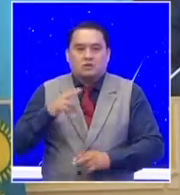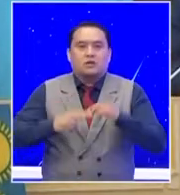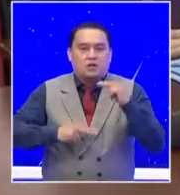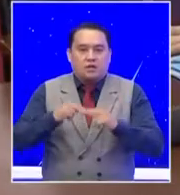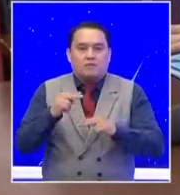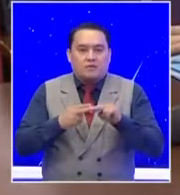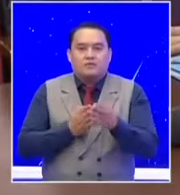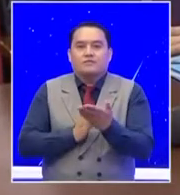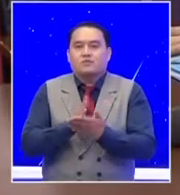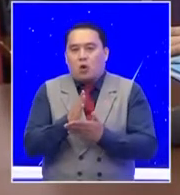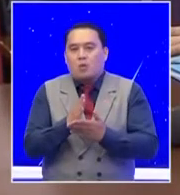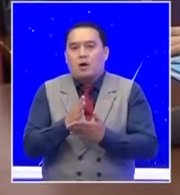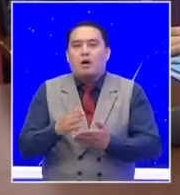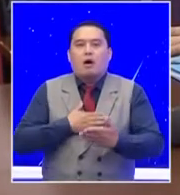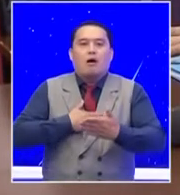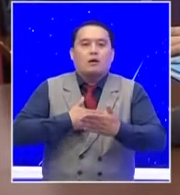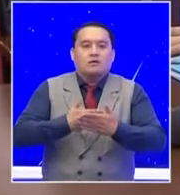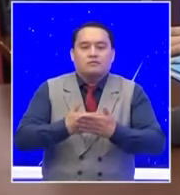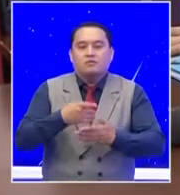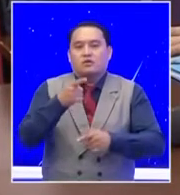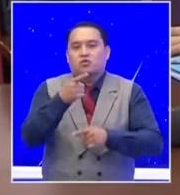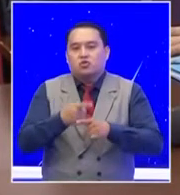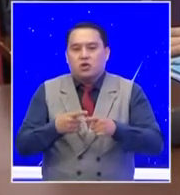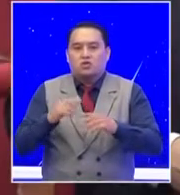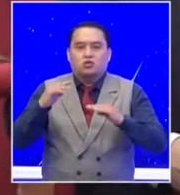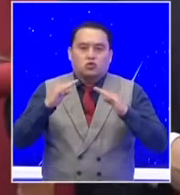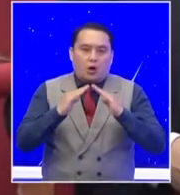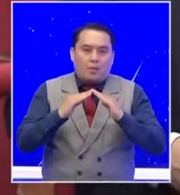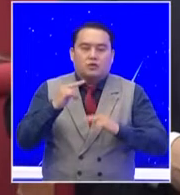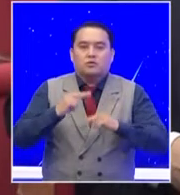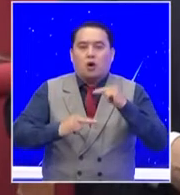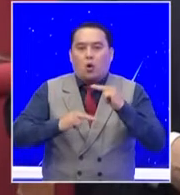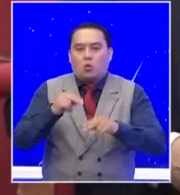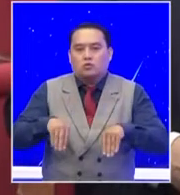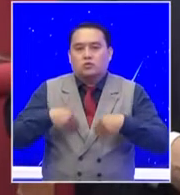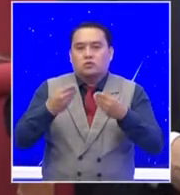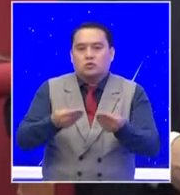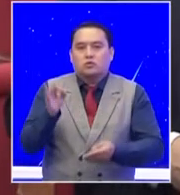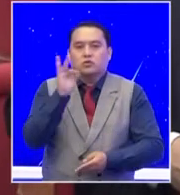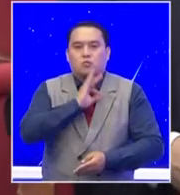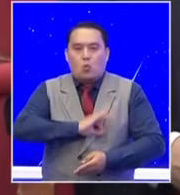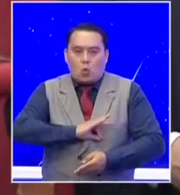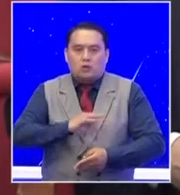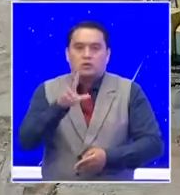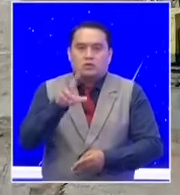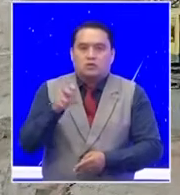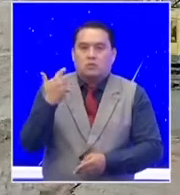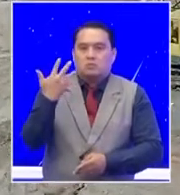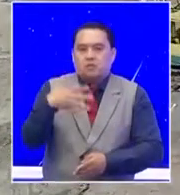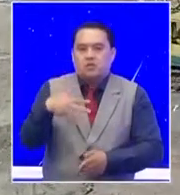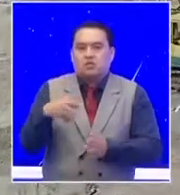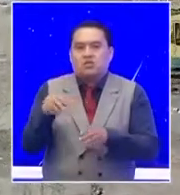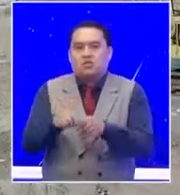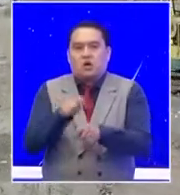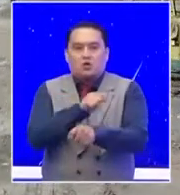в строительстве. Причем активная доля приходится на жилищное. С начала года уже сдано в эксплуатацию 354 тысячи